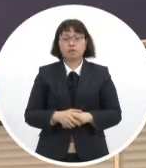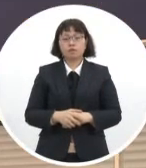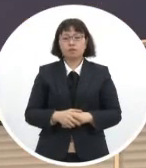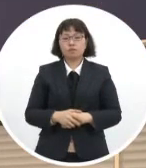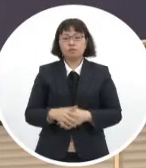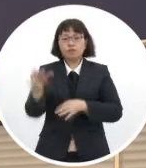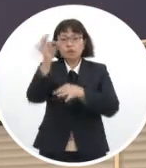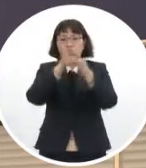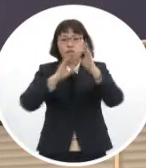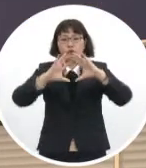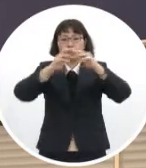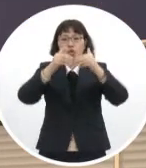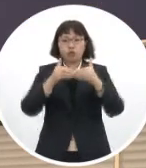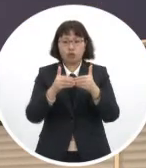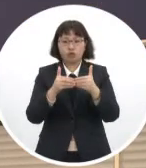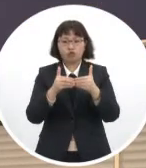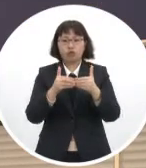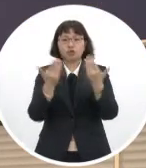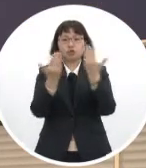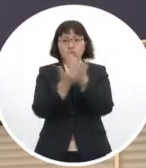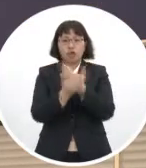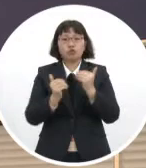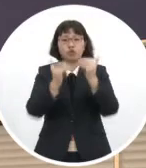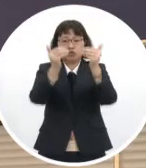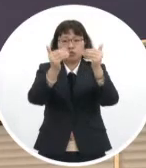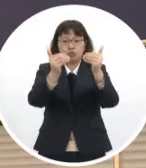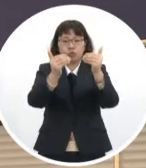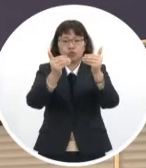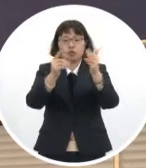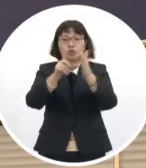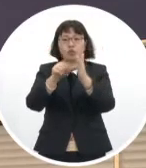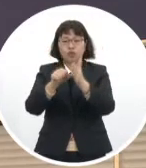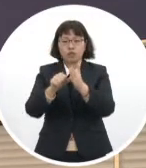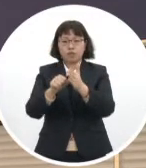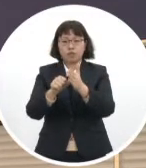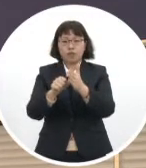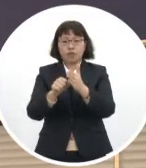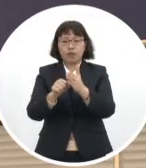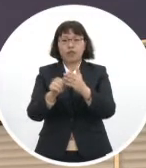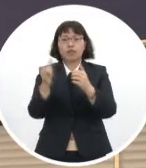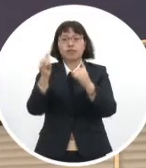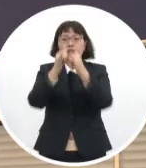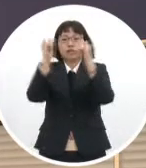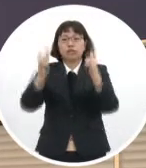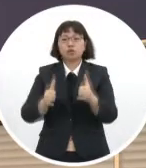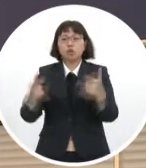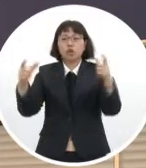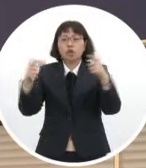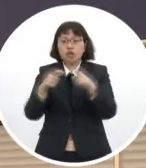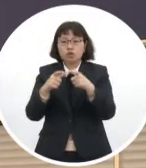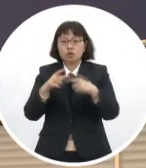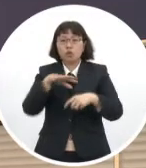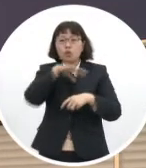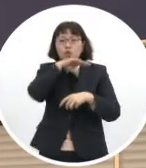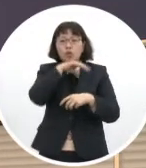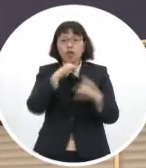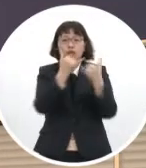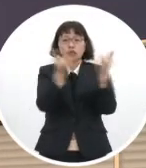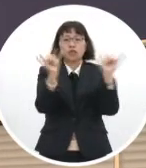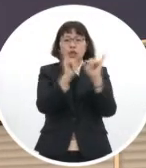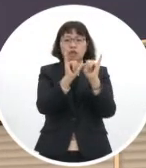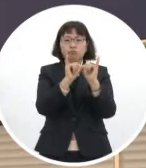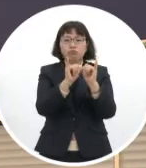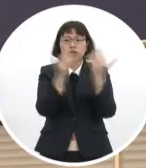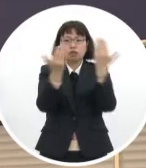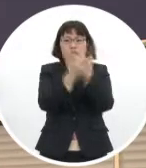経済のグローバル化が進展する一方、本格的な人口減少、高齢社会に突入した日本。